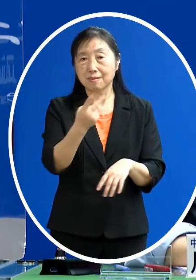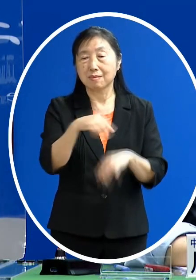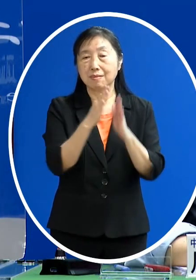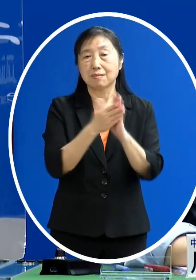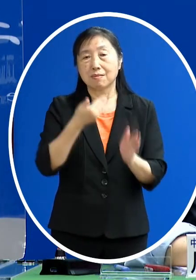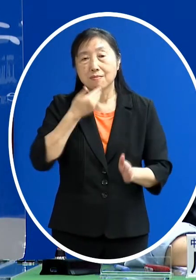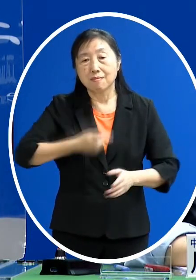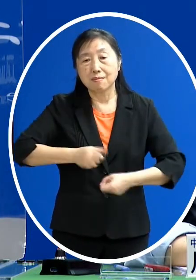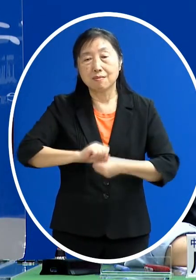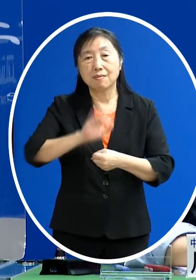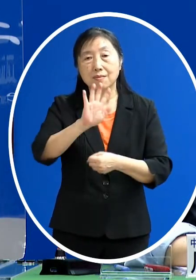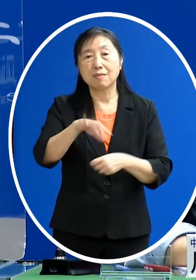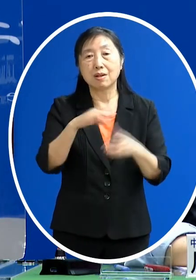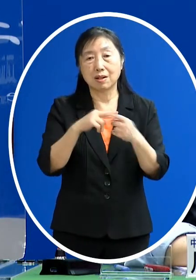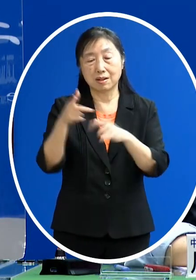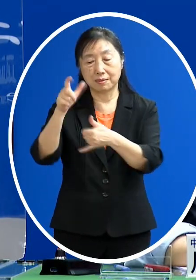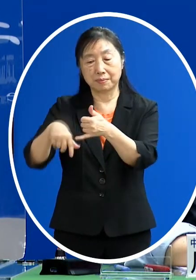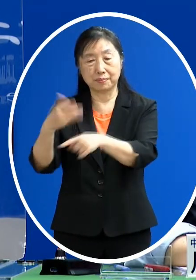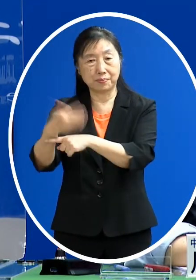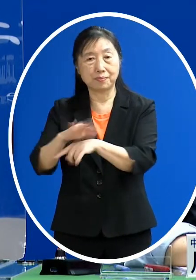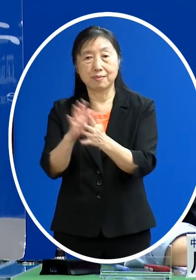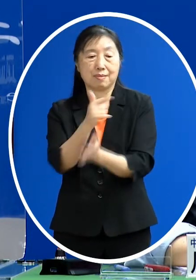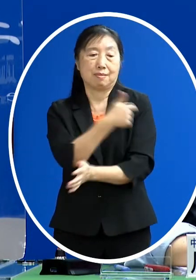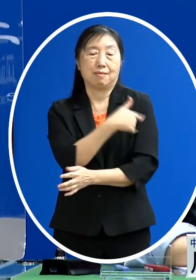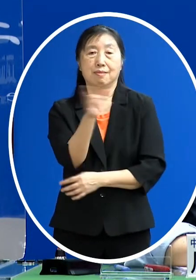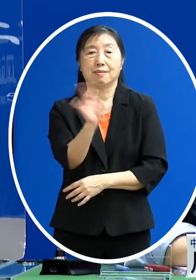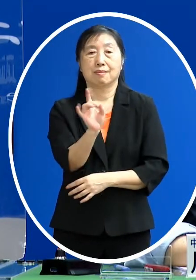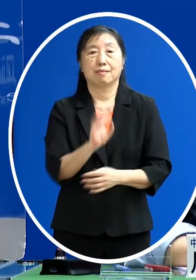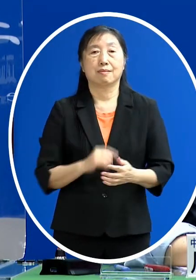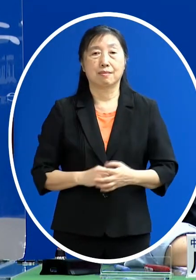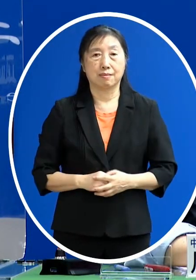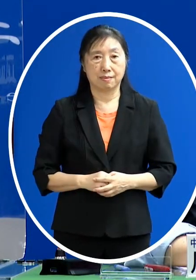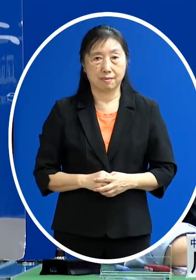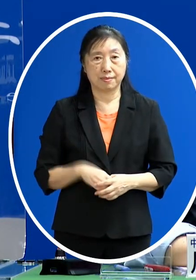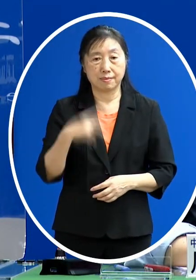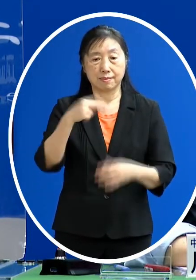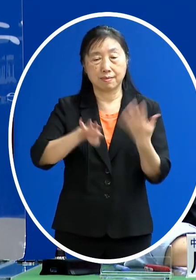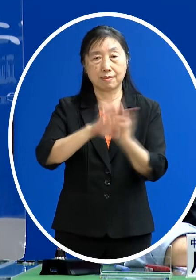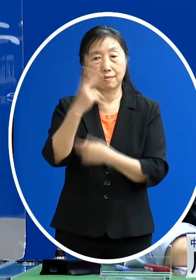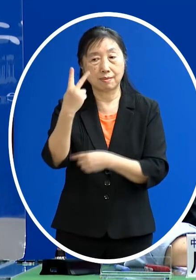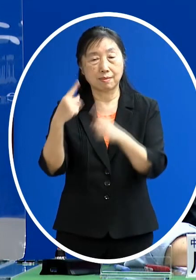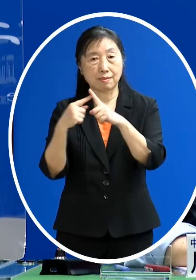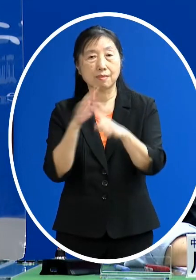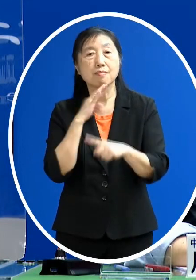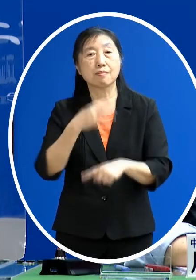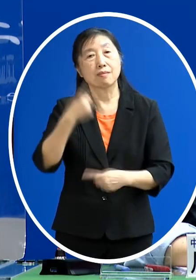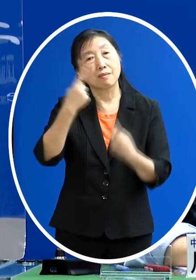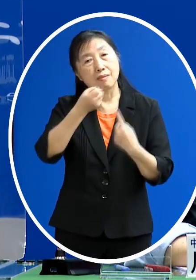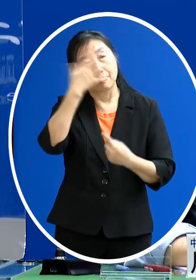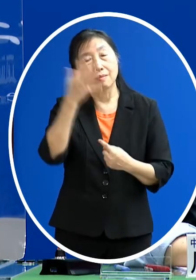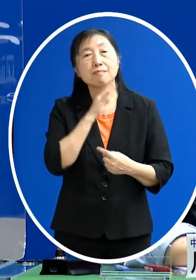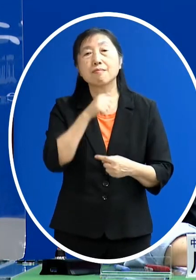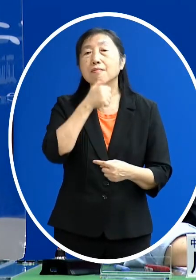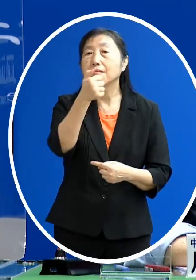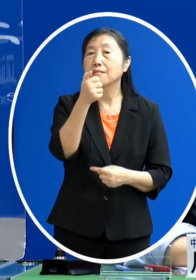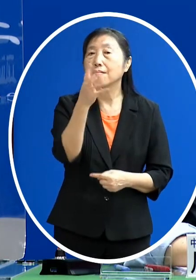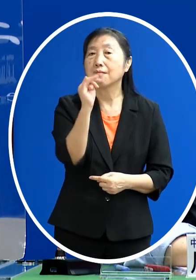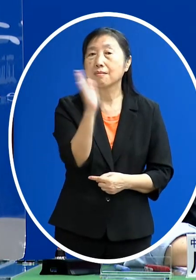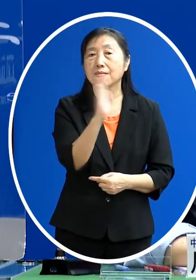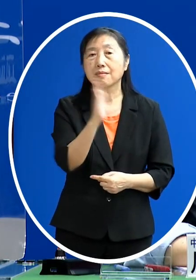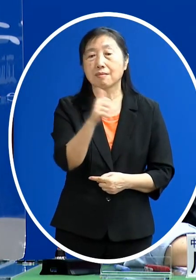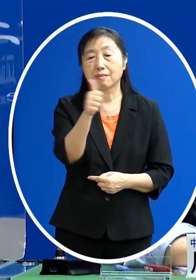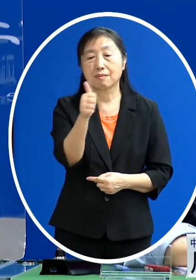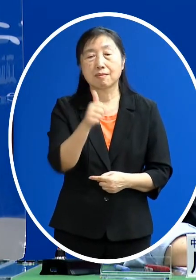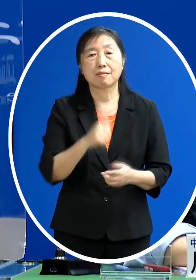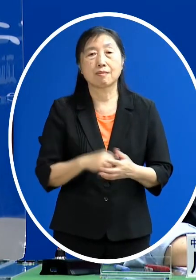哈，跟我们死亡的这一位一样，都是没有接种过疫苗的。那另外有2位年纪比较轻的哈，50多岁的这个